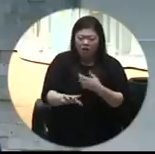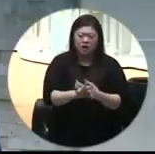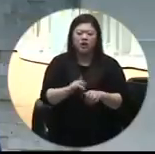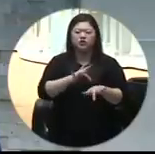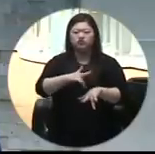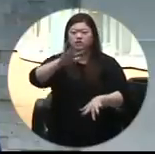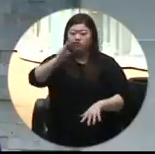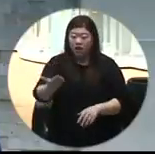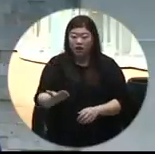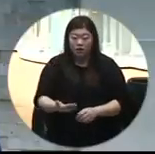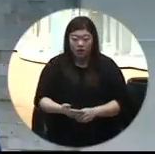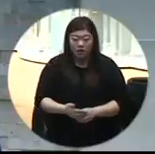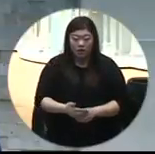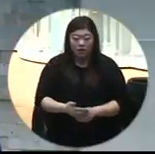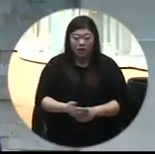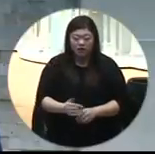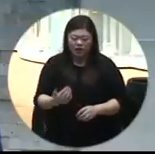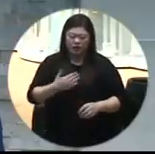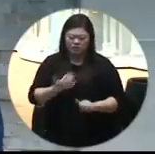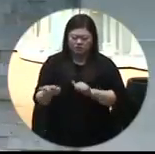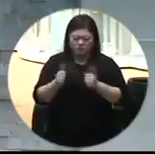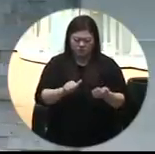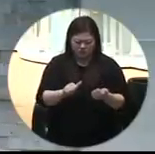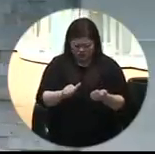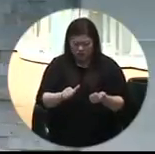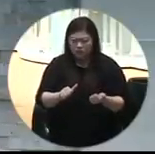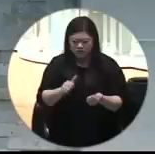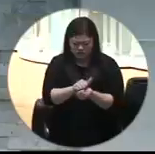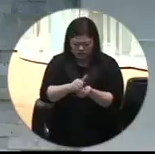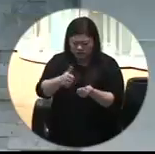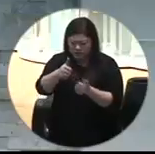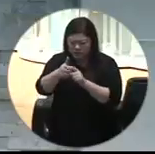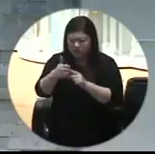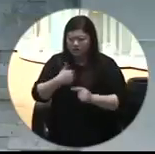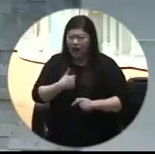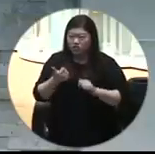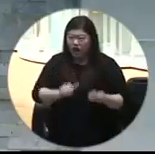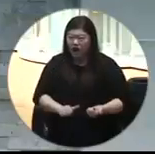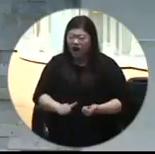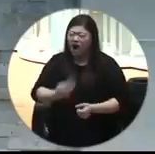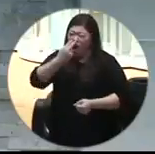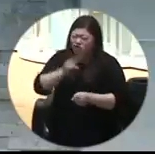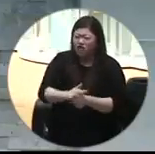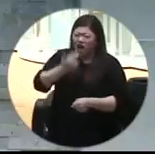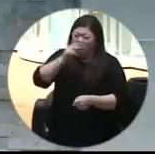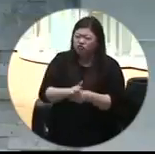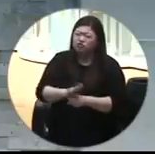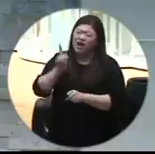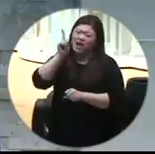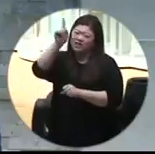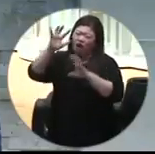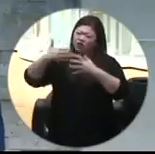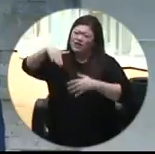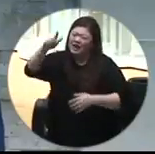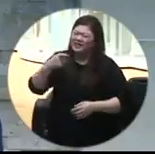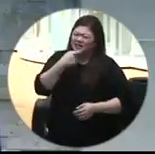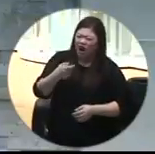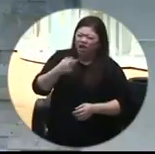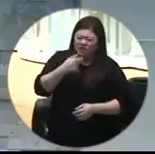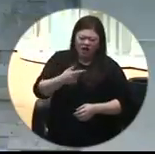하늘을 오르기를 거부하고 이 땅에서 그 늙이 하늘 품고 그렇게 떠돌아 다닌다는 것입니다.